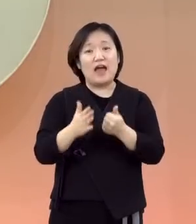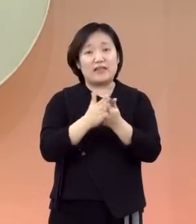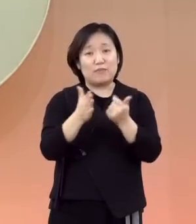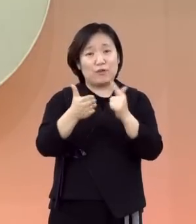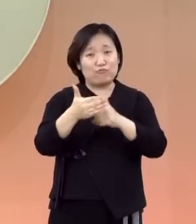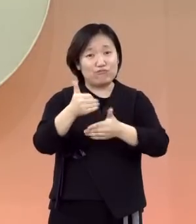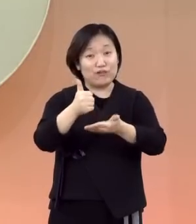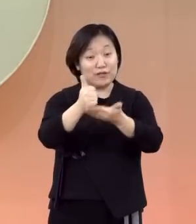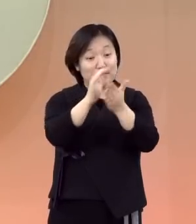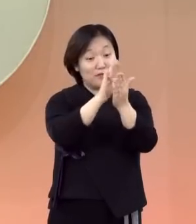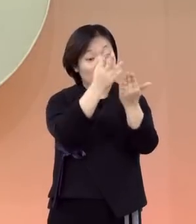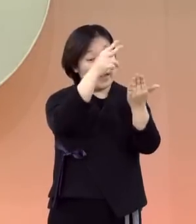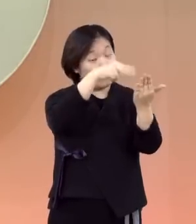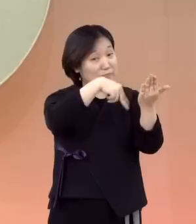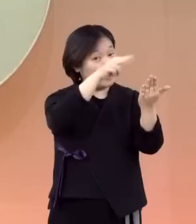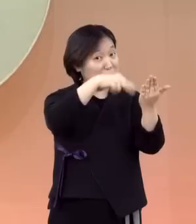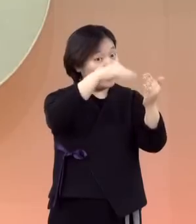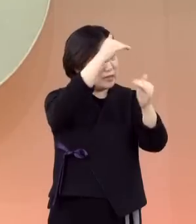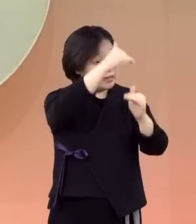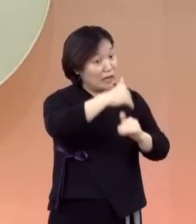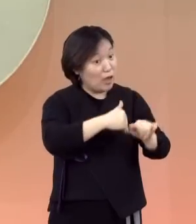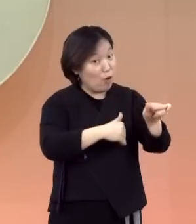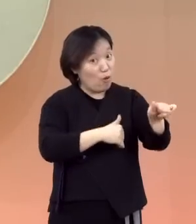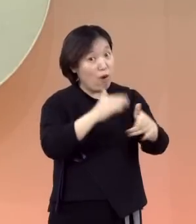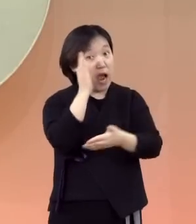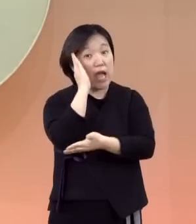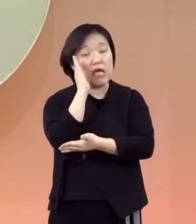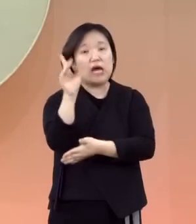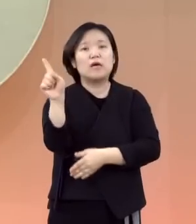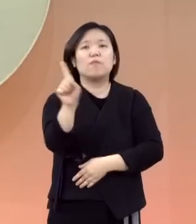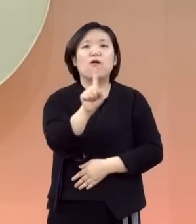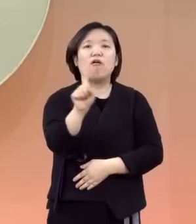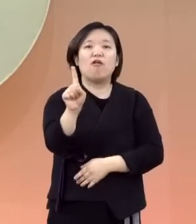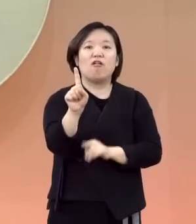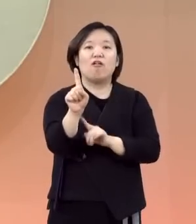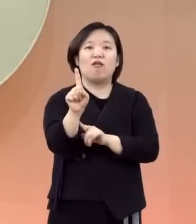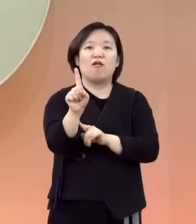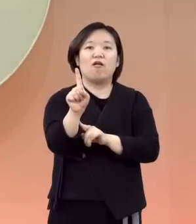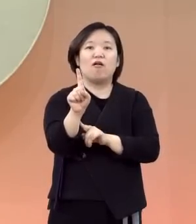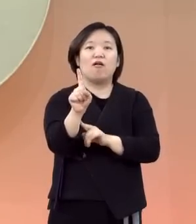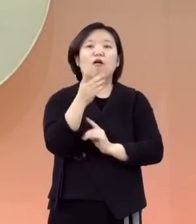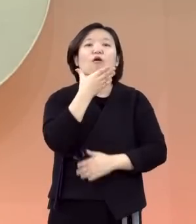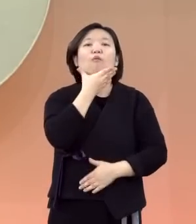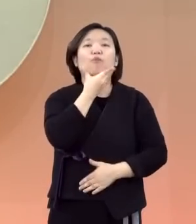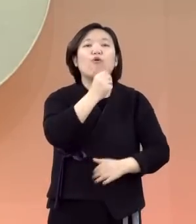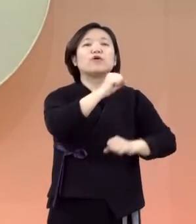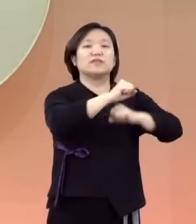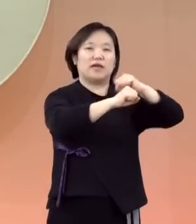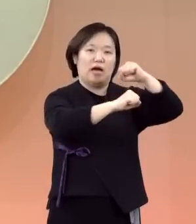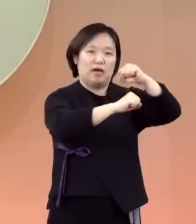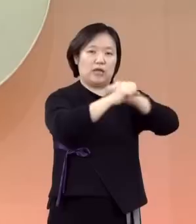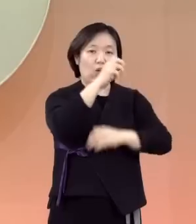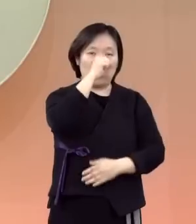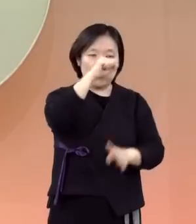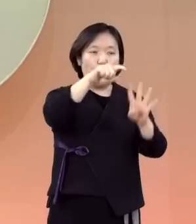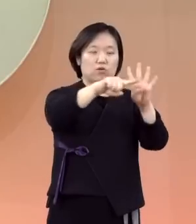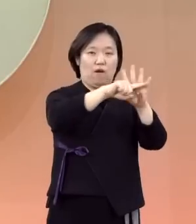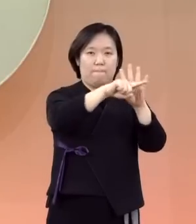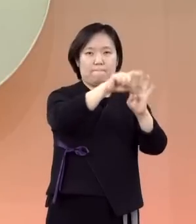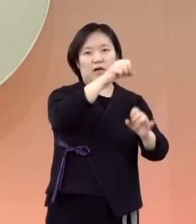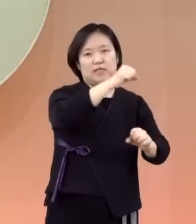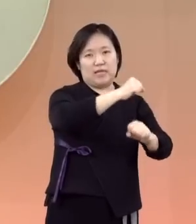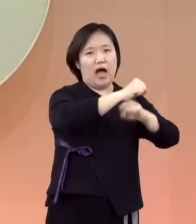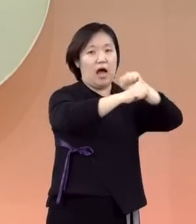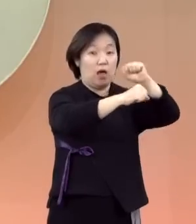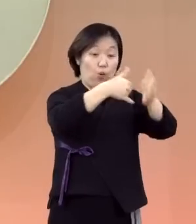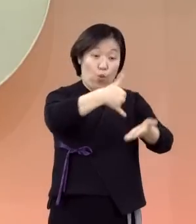부처님께서는경전전체에걸쳐우리불교도들에게항상 복을모으는데힘써야한다고말씀하시는것입니다.우리는선업을 쌓아야합니다.우리는 공덕을쌓아야